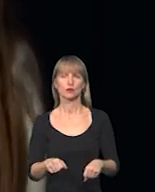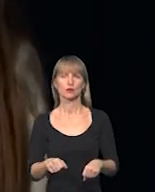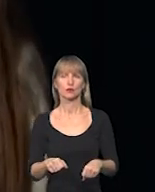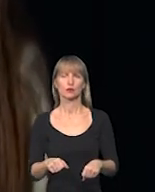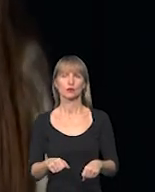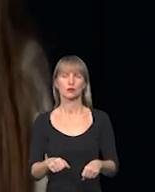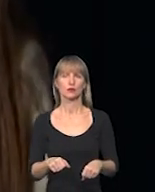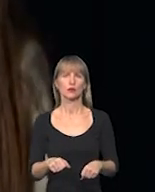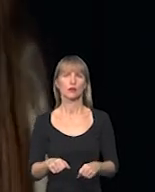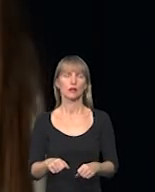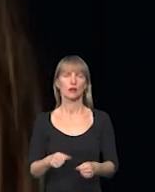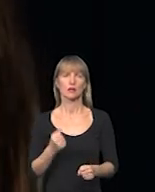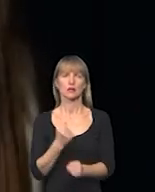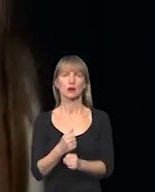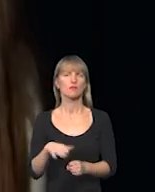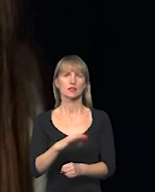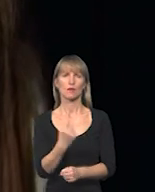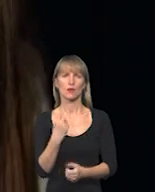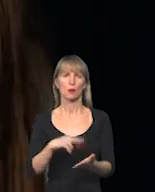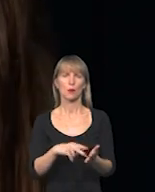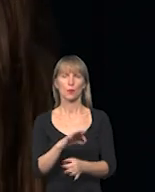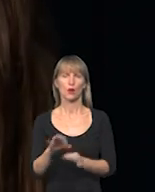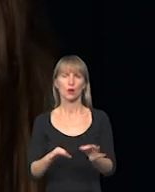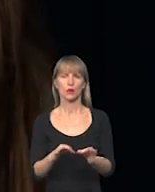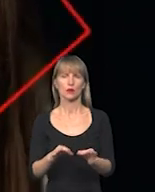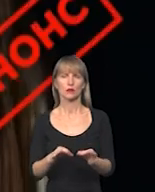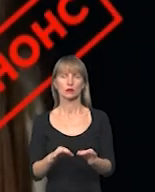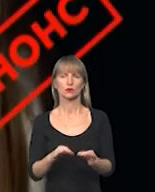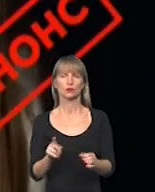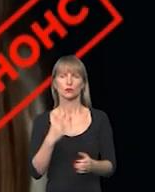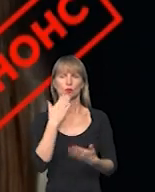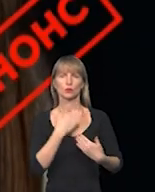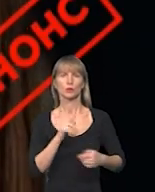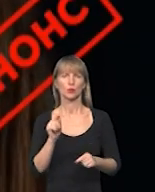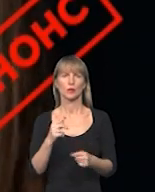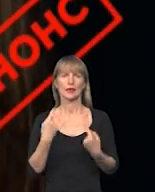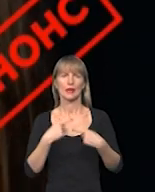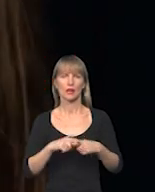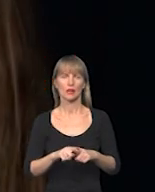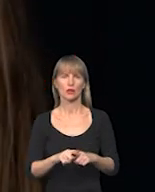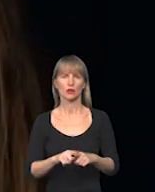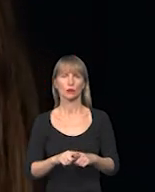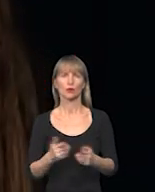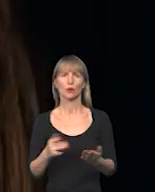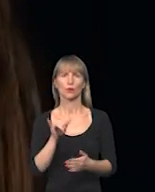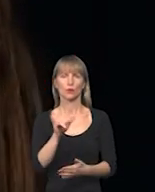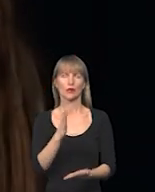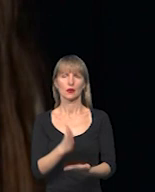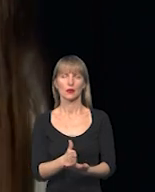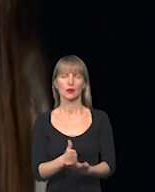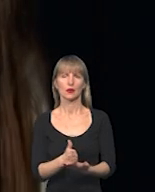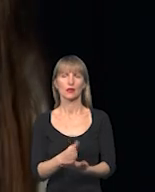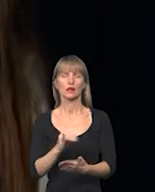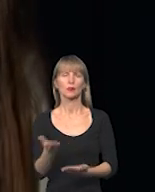це все в одному проєкті. Тобто, якщо люди люблять ту техніку, якою володіють, і